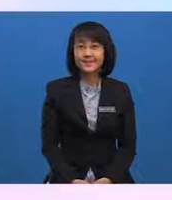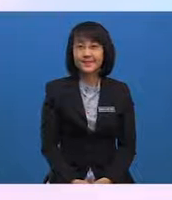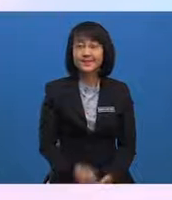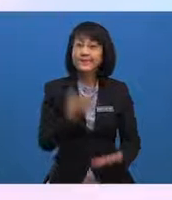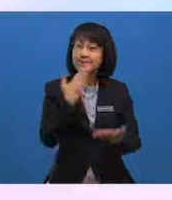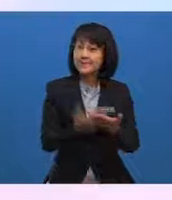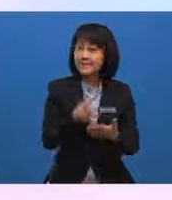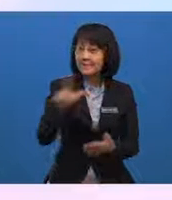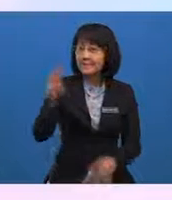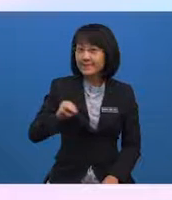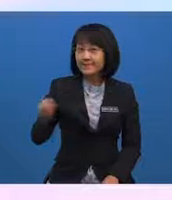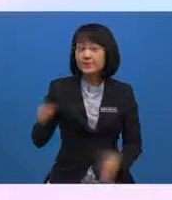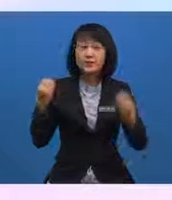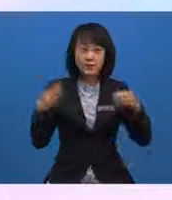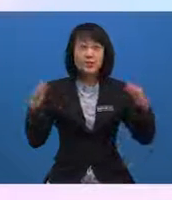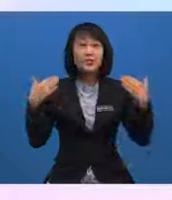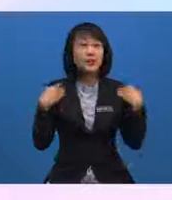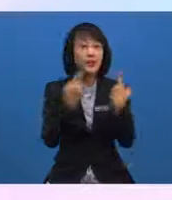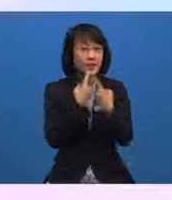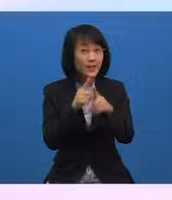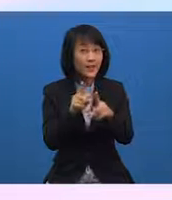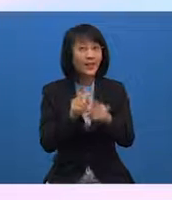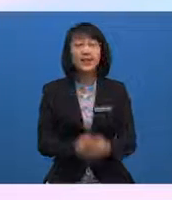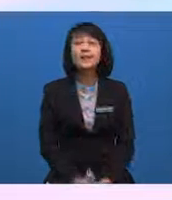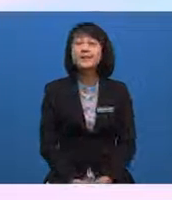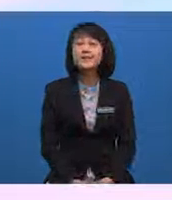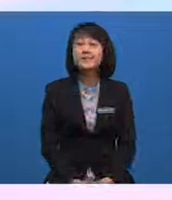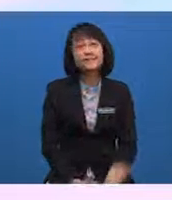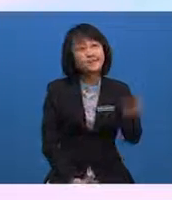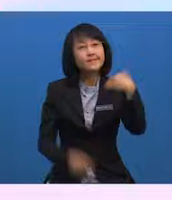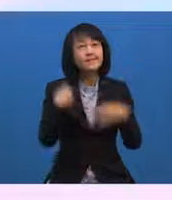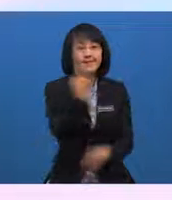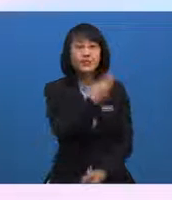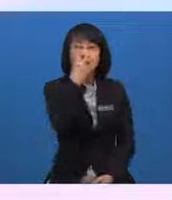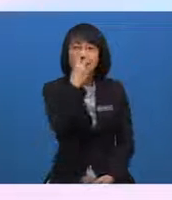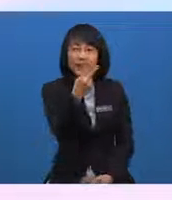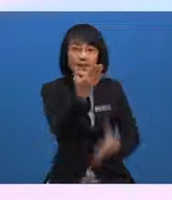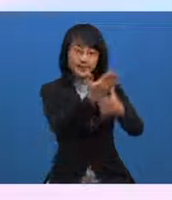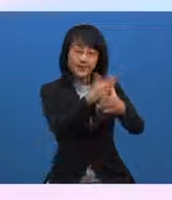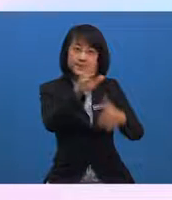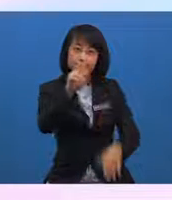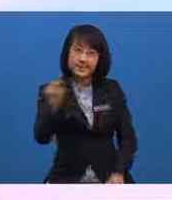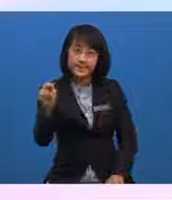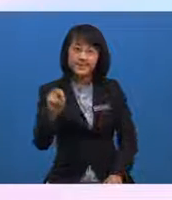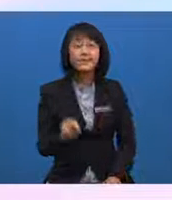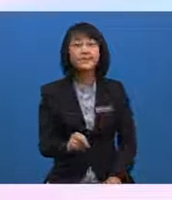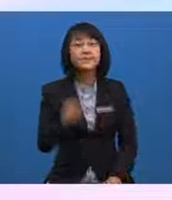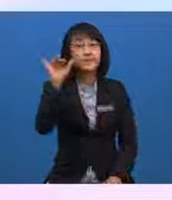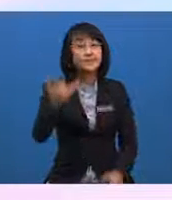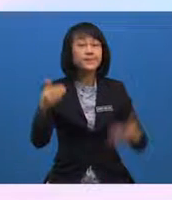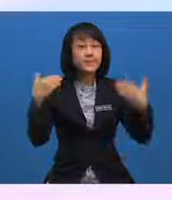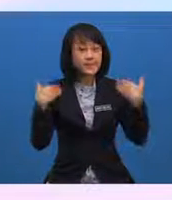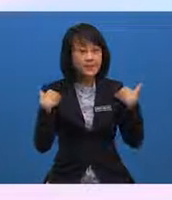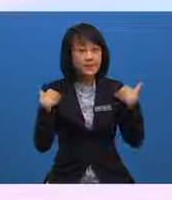Baiklah murid-murid, sudah ada jawapannya? Mari kita lihat bahagian-bahagian yang